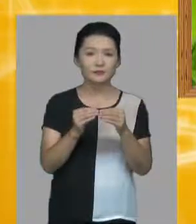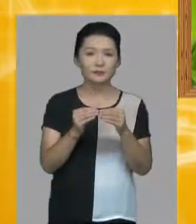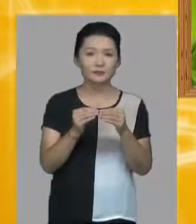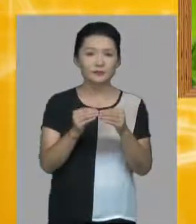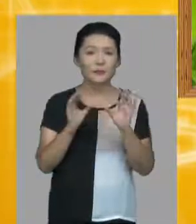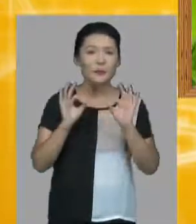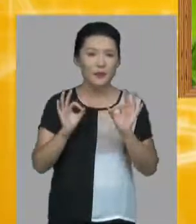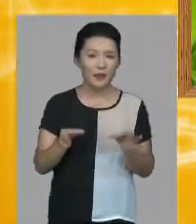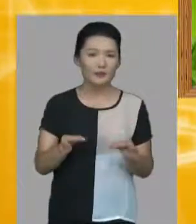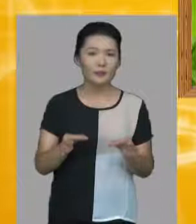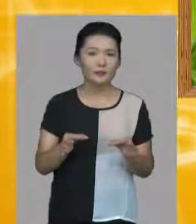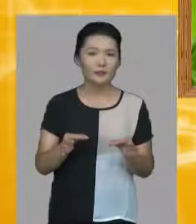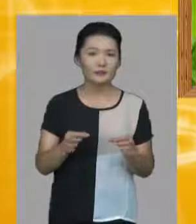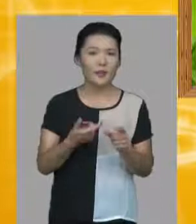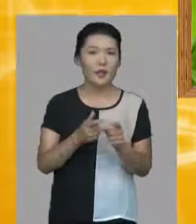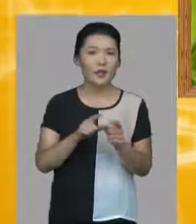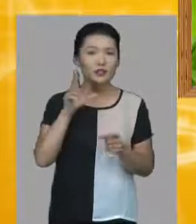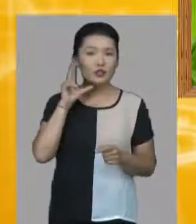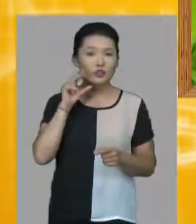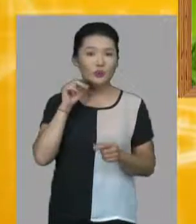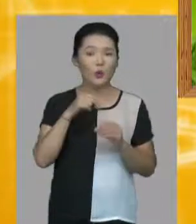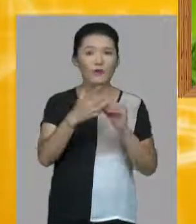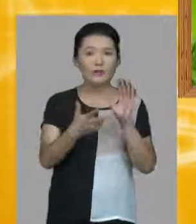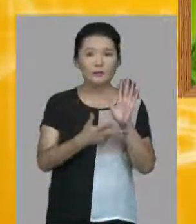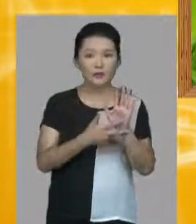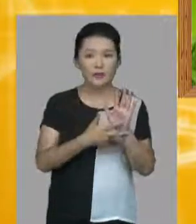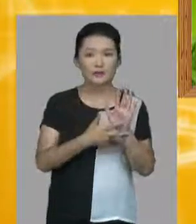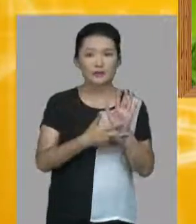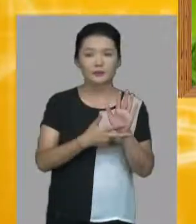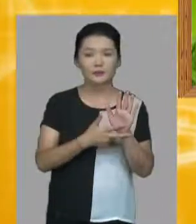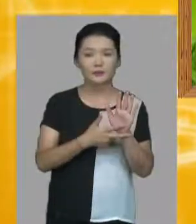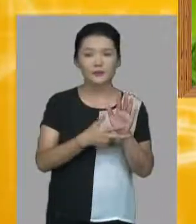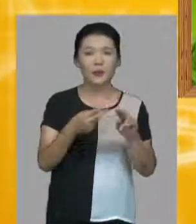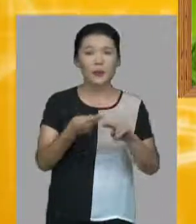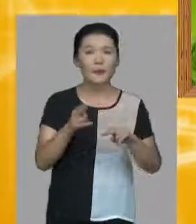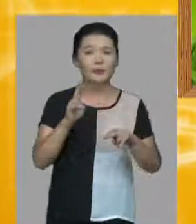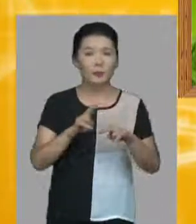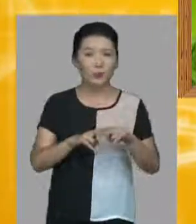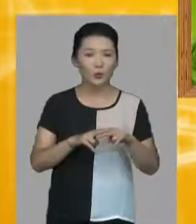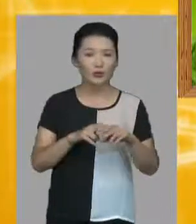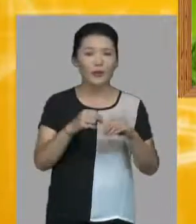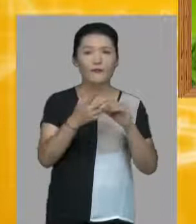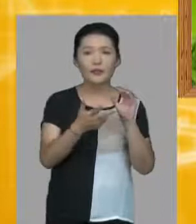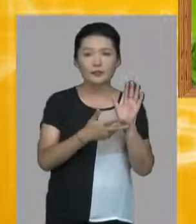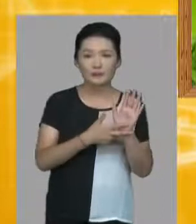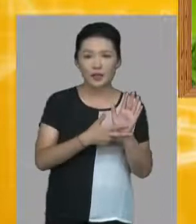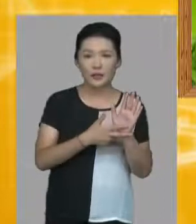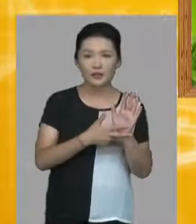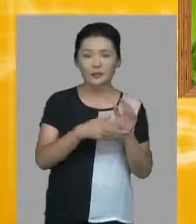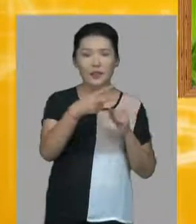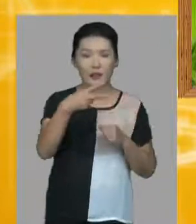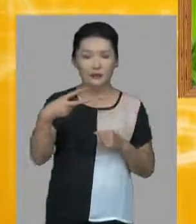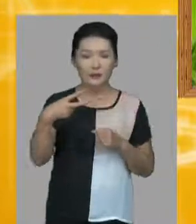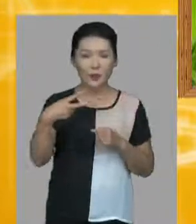10. Правильно, это число 18, потому что 18